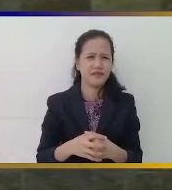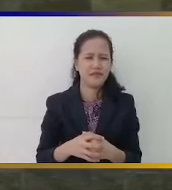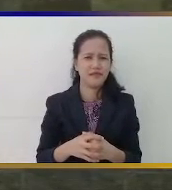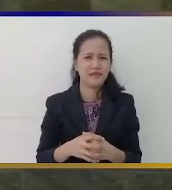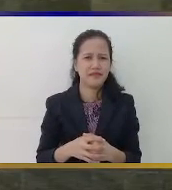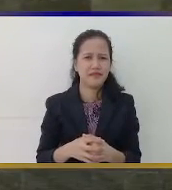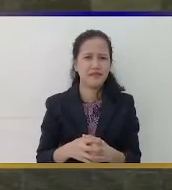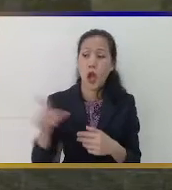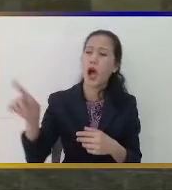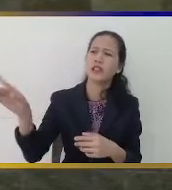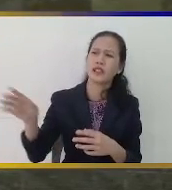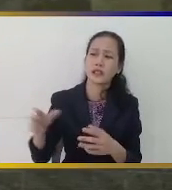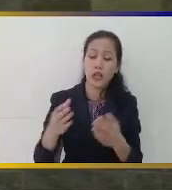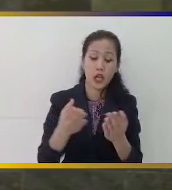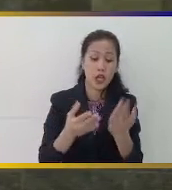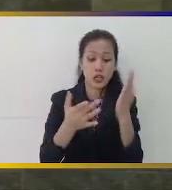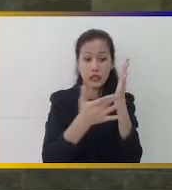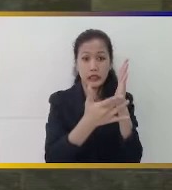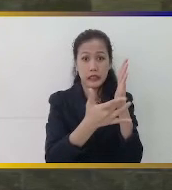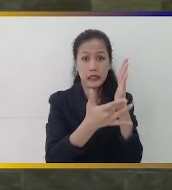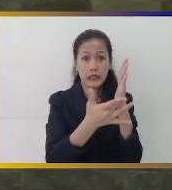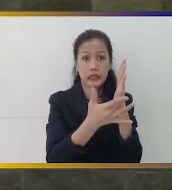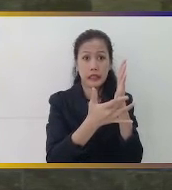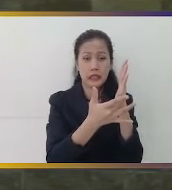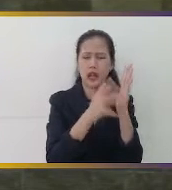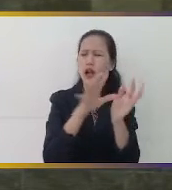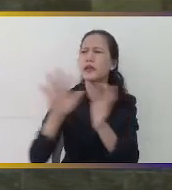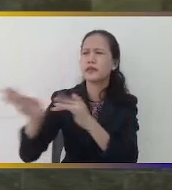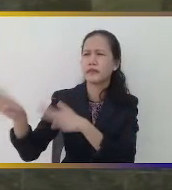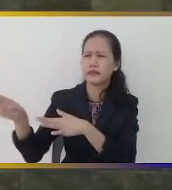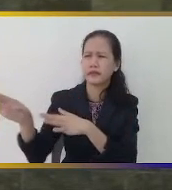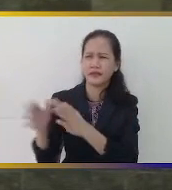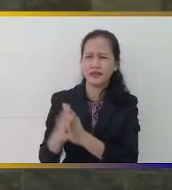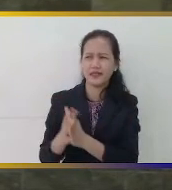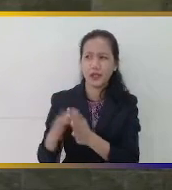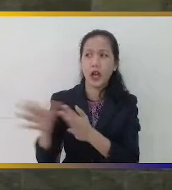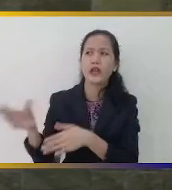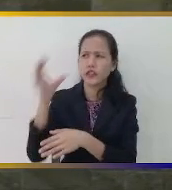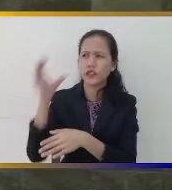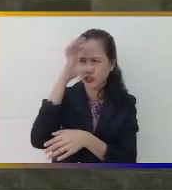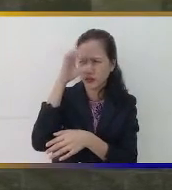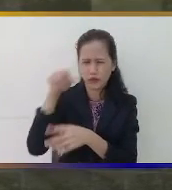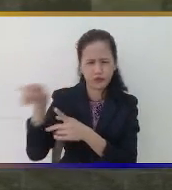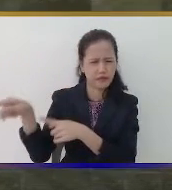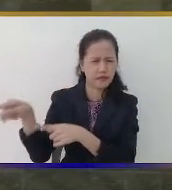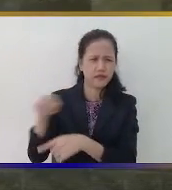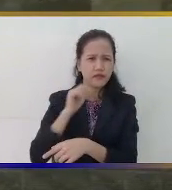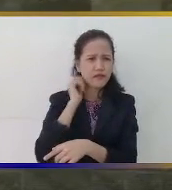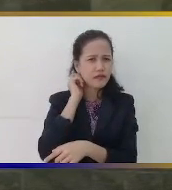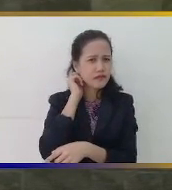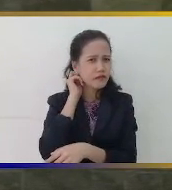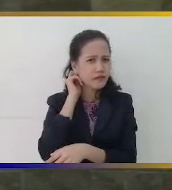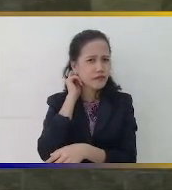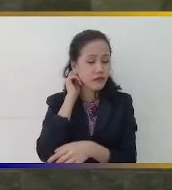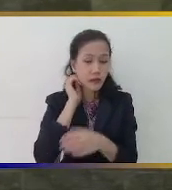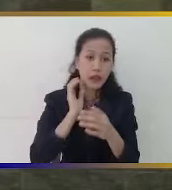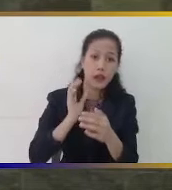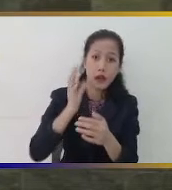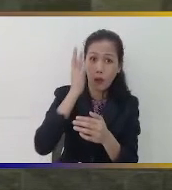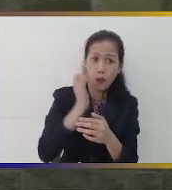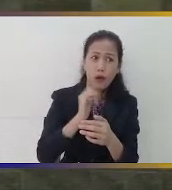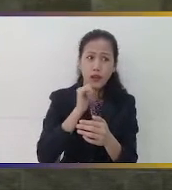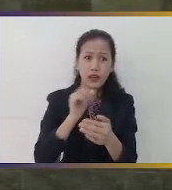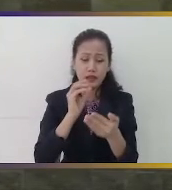See? Ito yung gadget. Alam mo na kung ano yung search mo. But hindi mo turuan na type niya yung Christian Bible Baptist